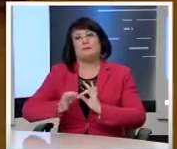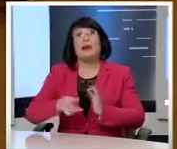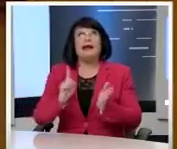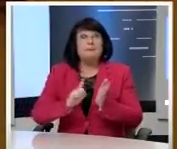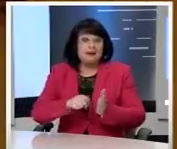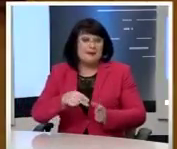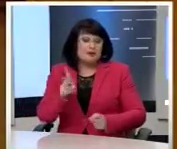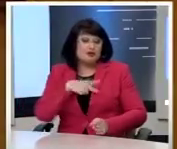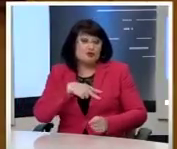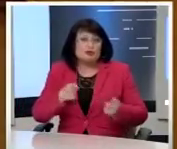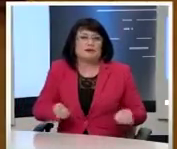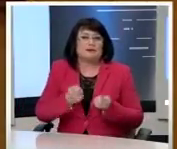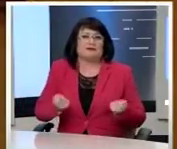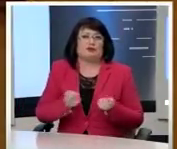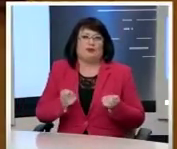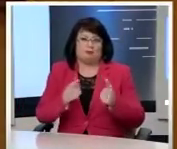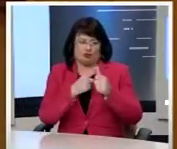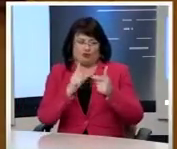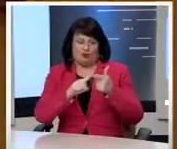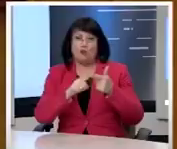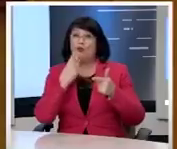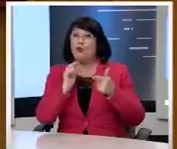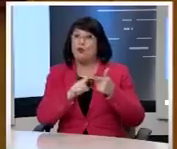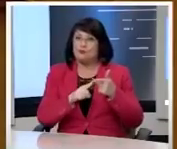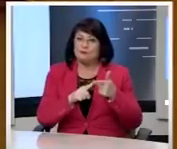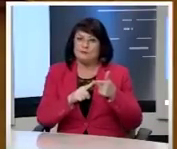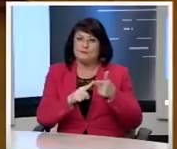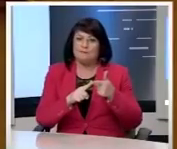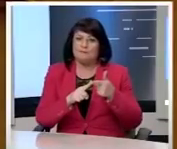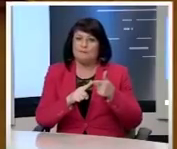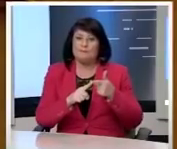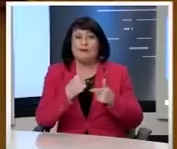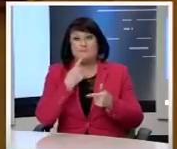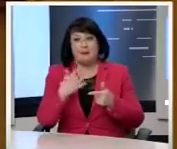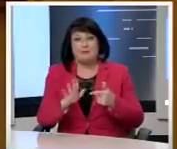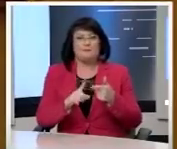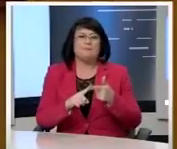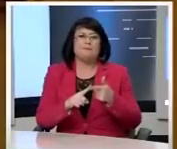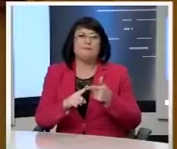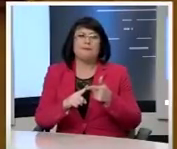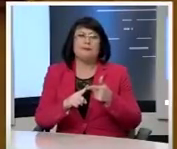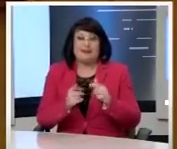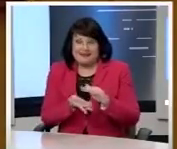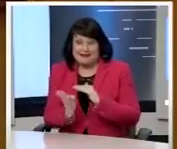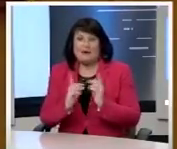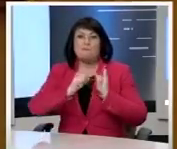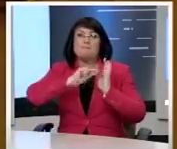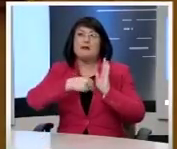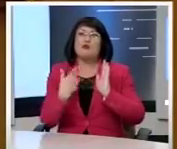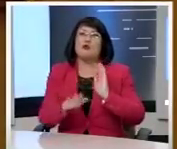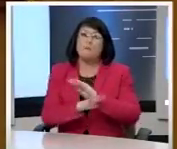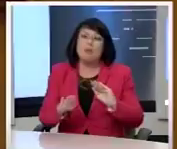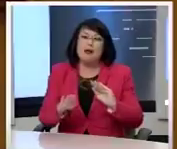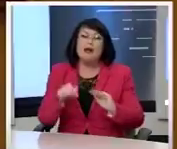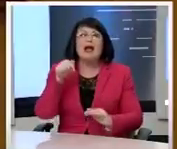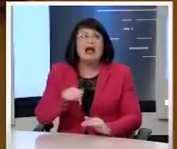αξιοποιήσουμε και σωστά. Και ο δεύτερος λόγος είναι ότι, όπως ήδη είπα, το ότι βγαίνουμε από τα μνημόνια